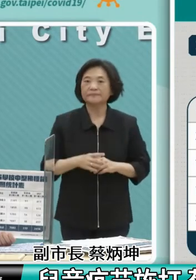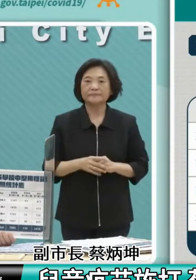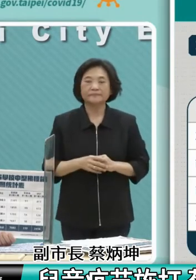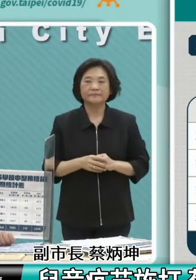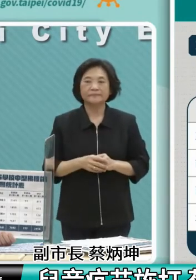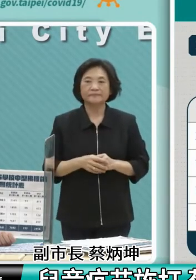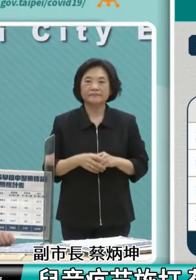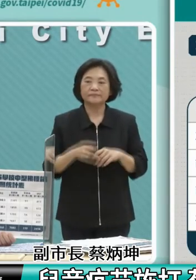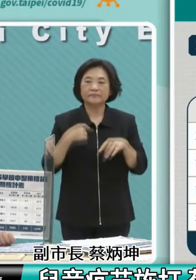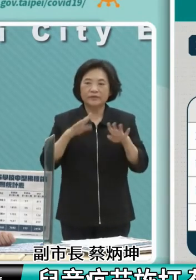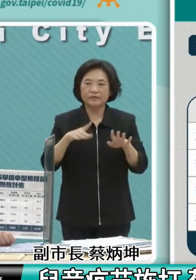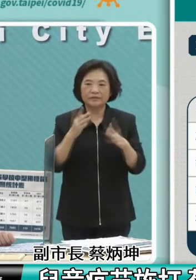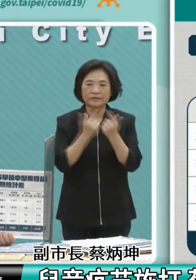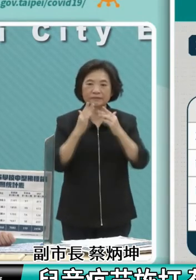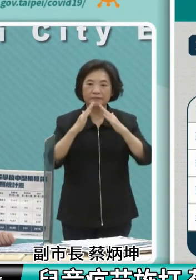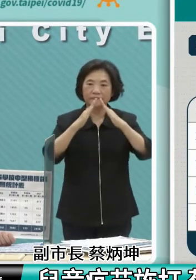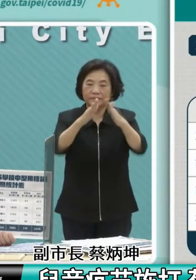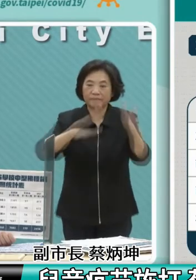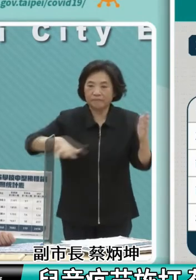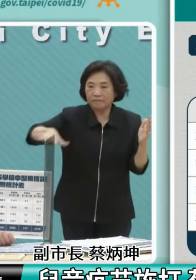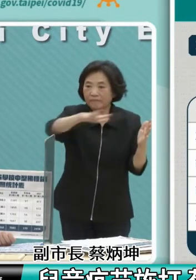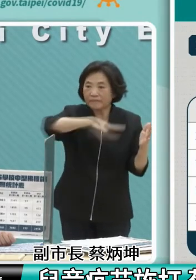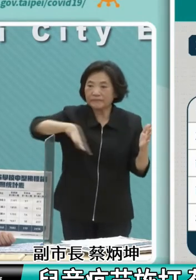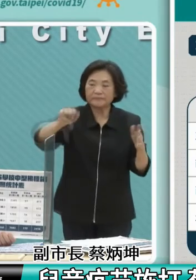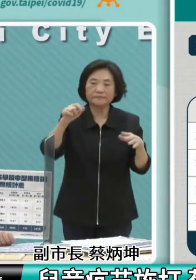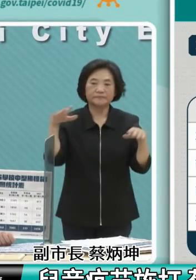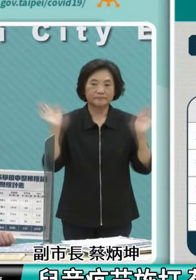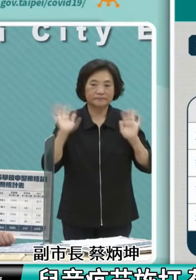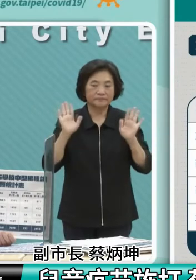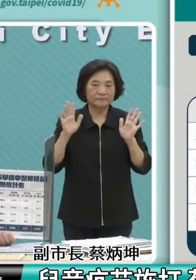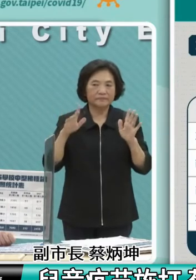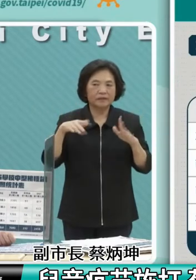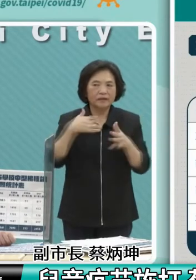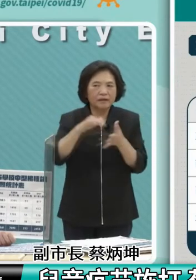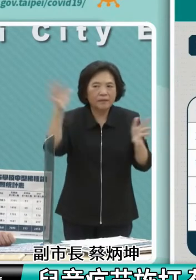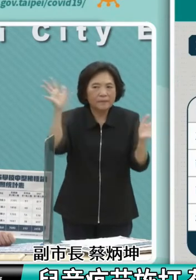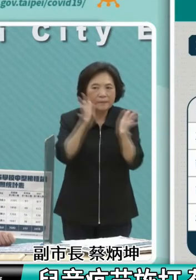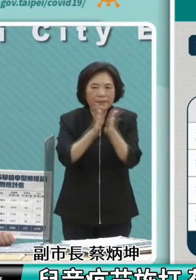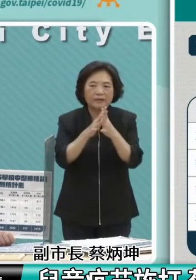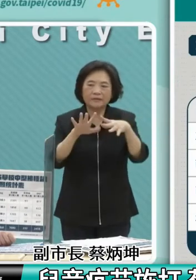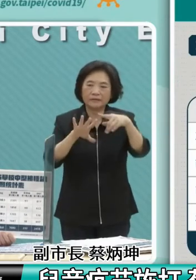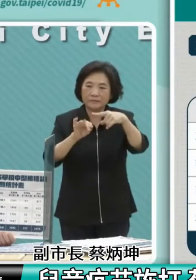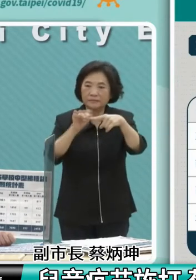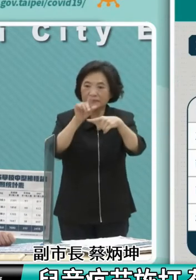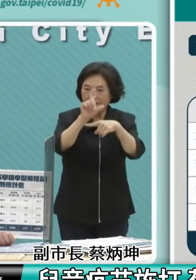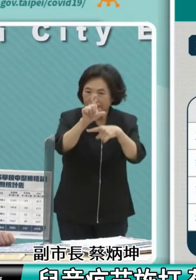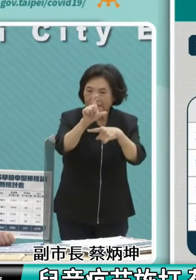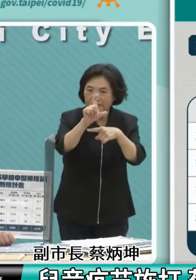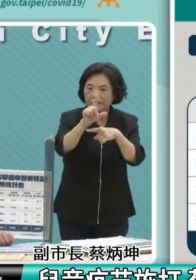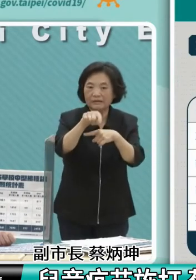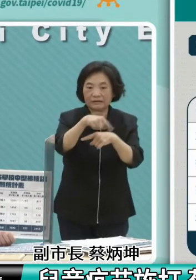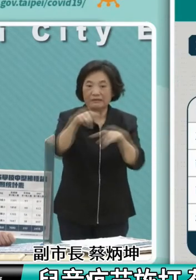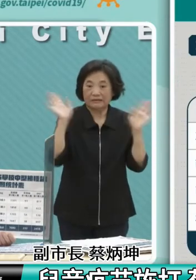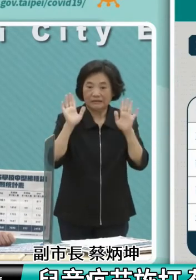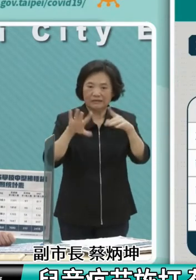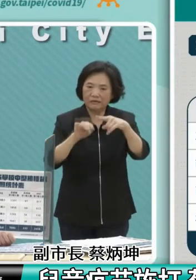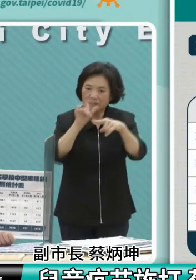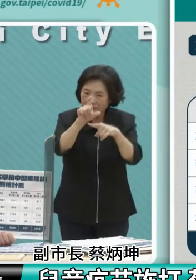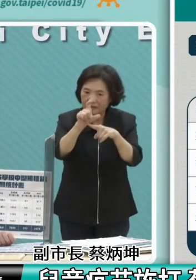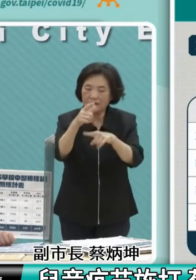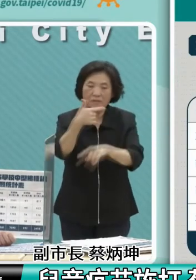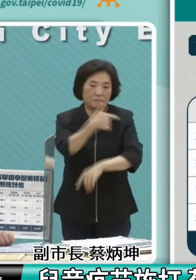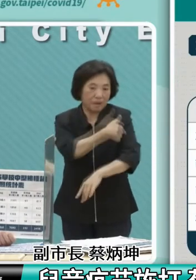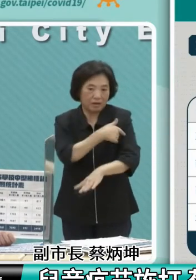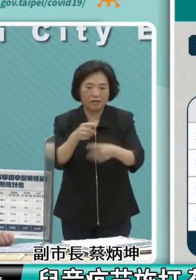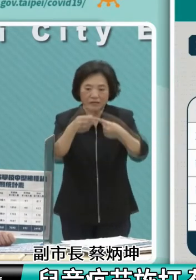所以整体台北市的儿童呢，加起来已经有六成多的小朋友啊，都已经接种了第